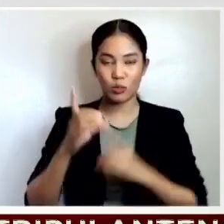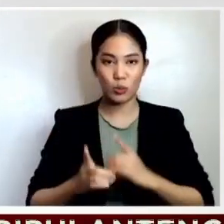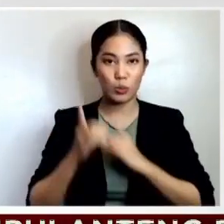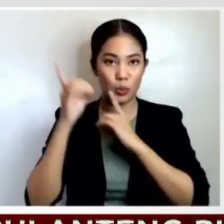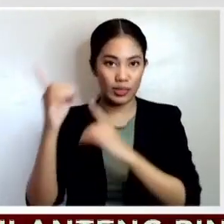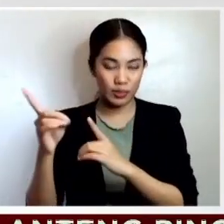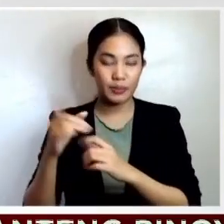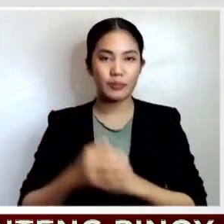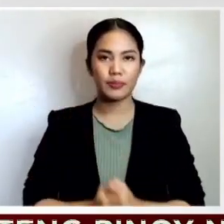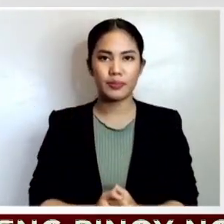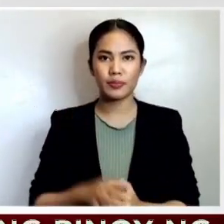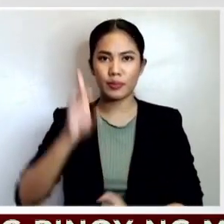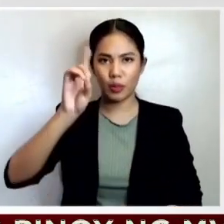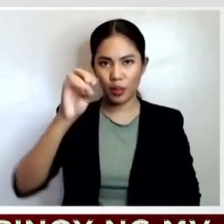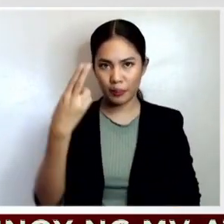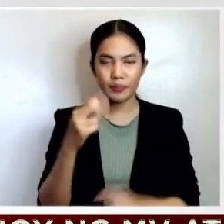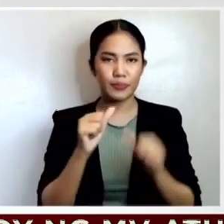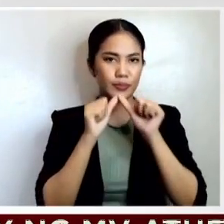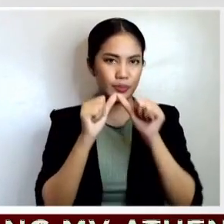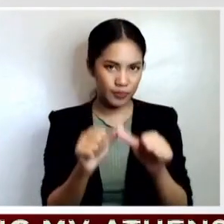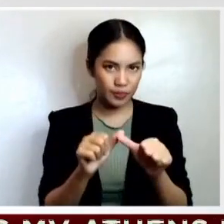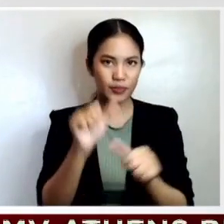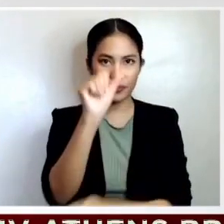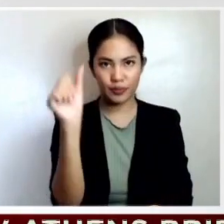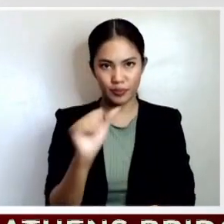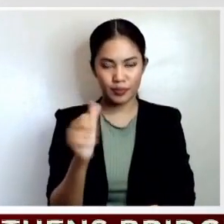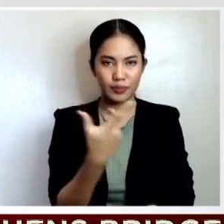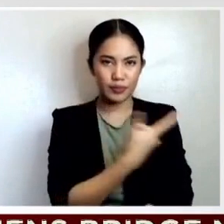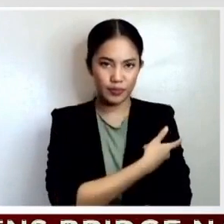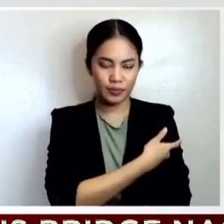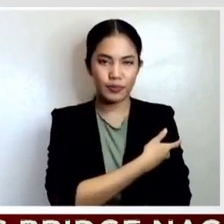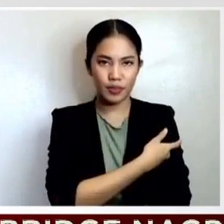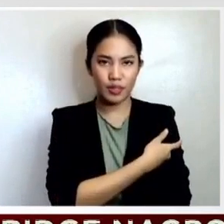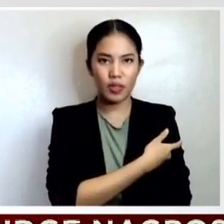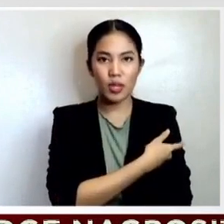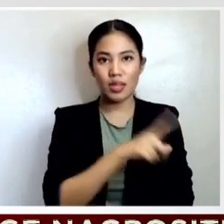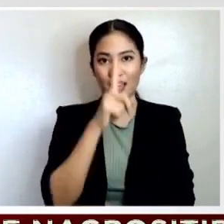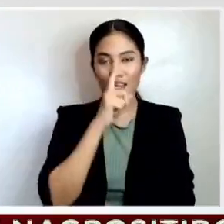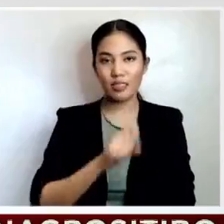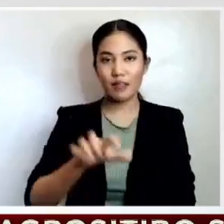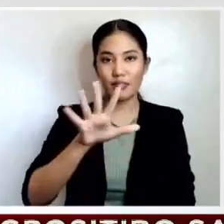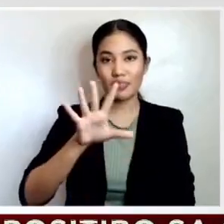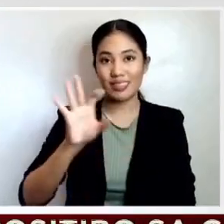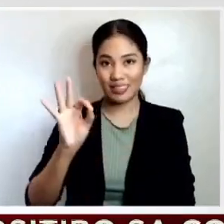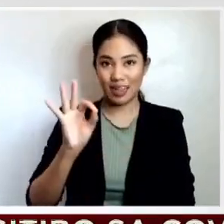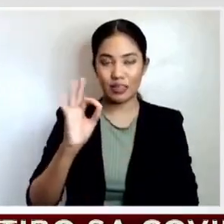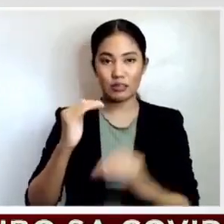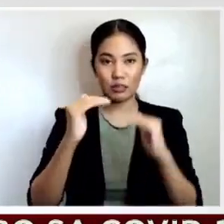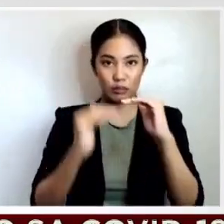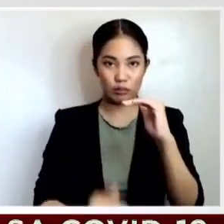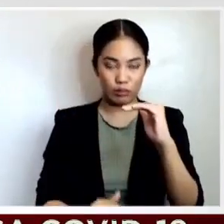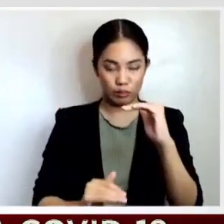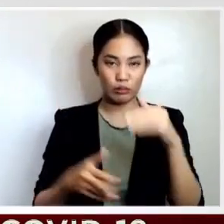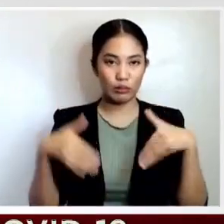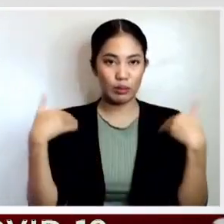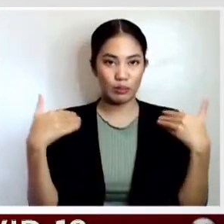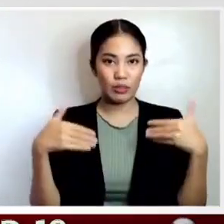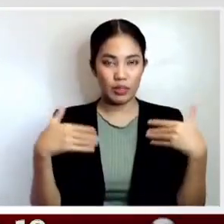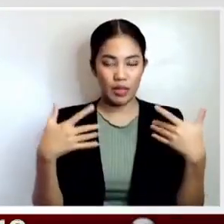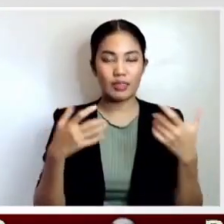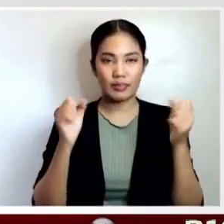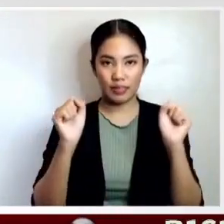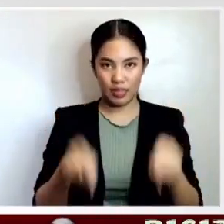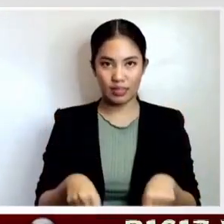ang pagbabakuna ng AstraZeneca sa 59 years old pababa. Matapos pansamantala itong suspindihin noong Abril para pag-aralan